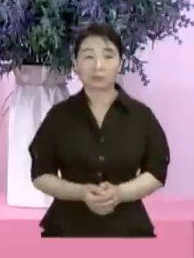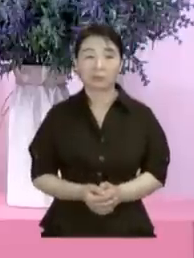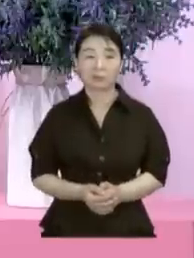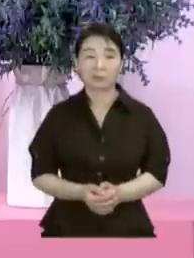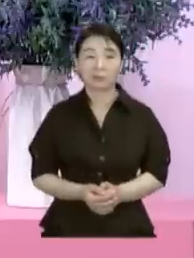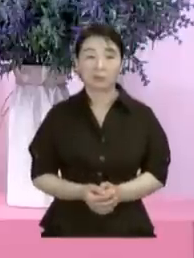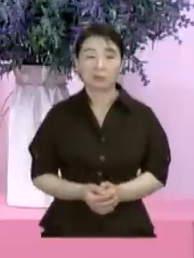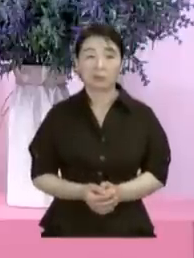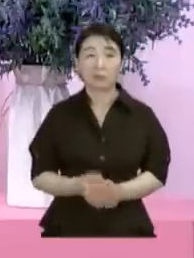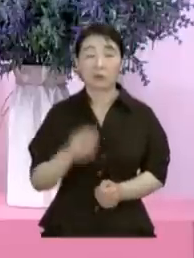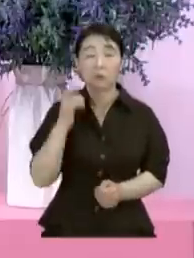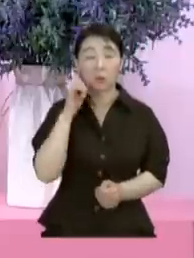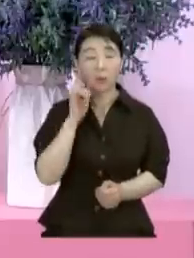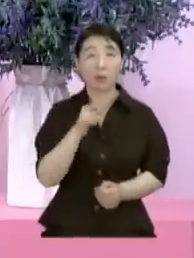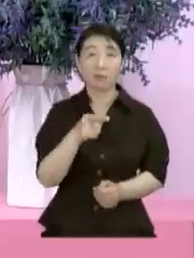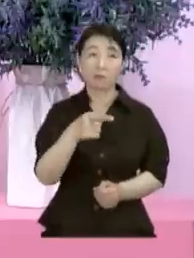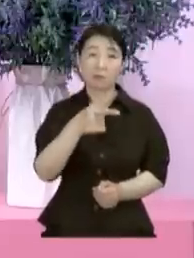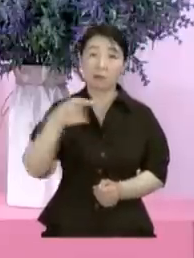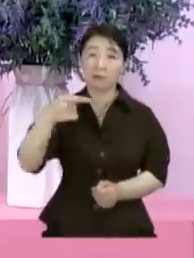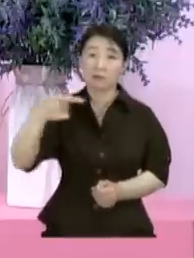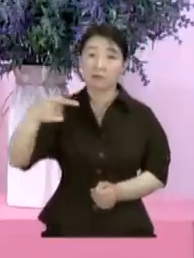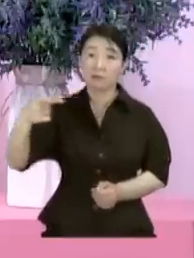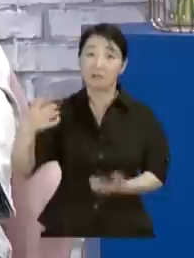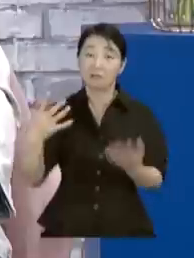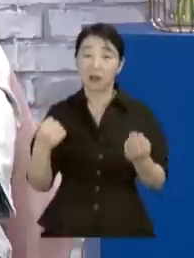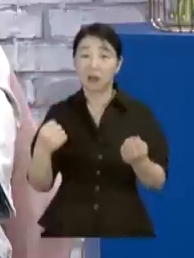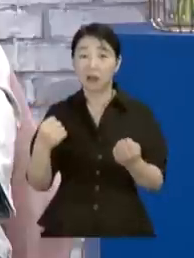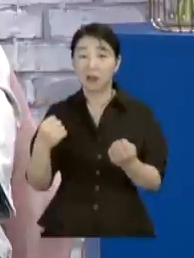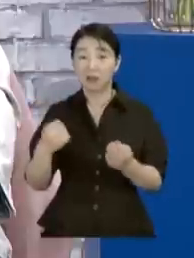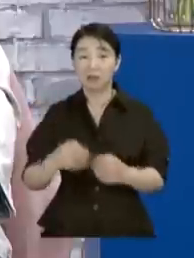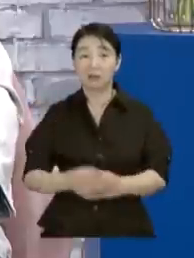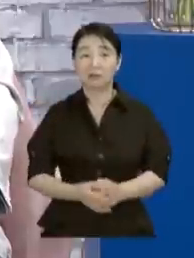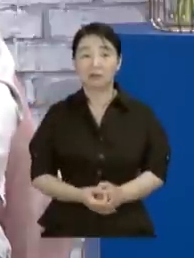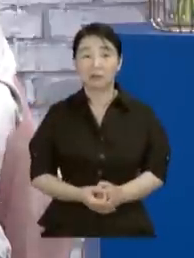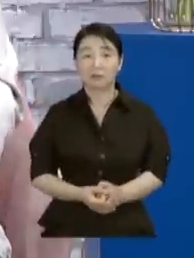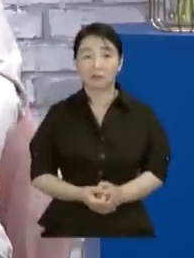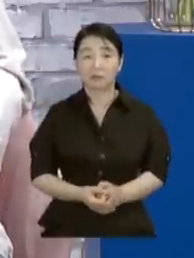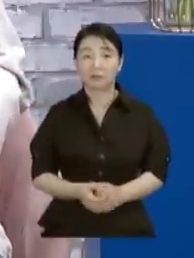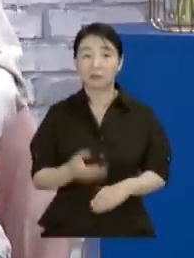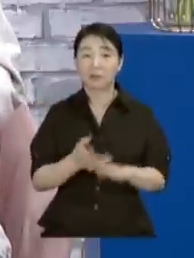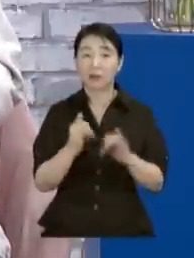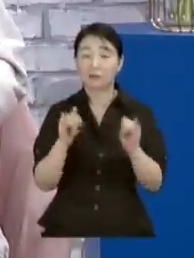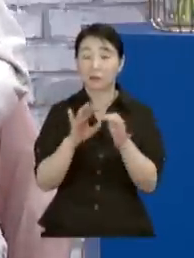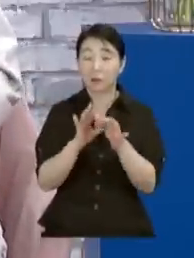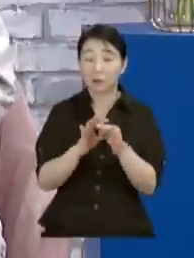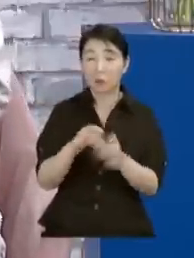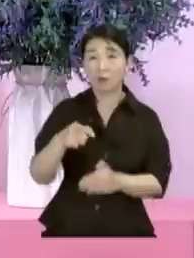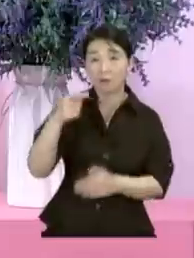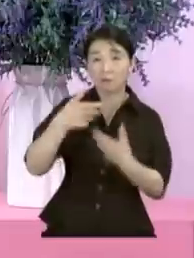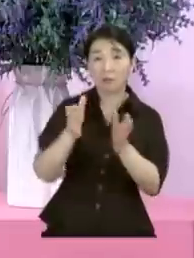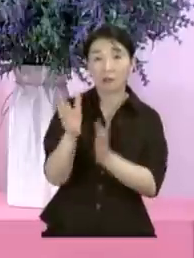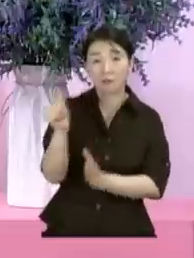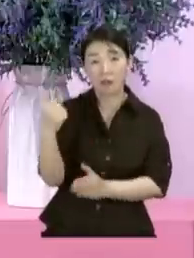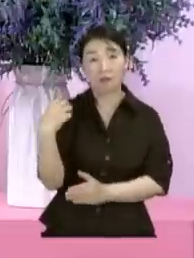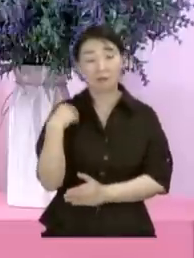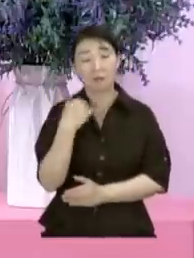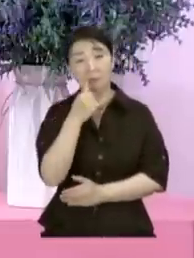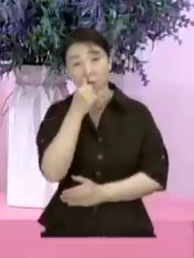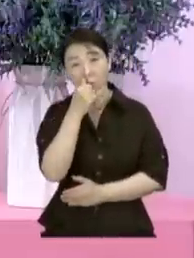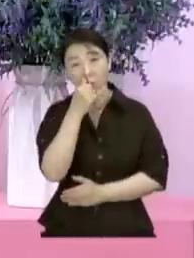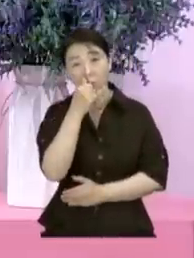거기서 제일 앞장서 나가서 하는 공부를 계속 그 여러 사람 중에서 1등하고 반장을 하고 막 그러는